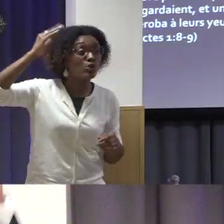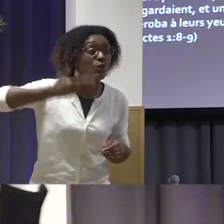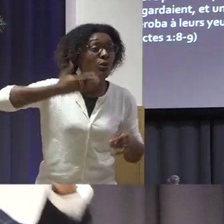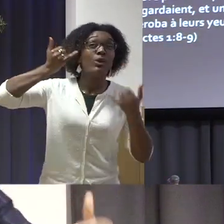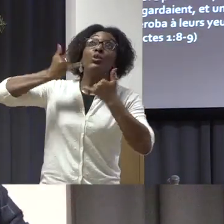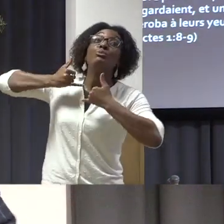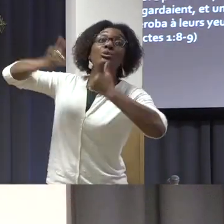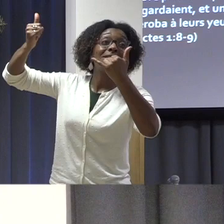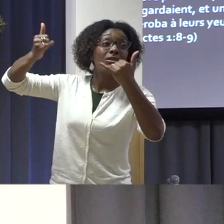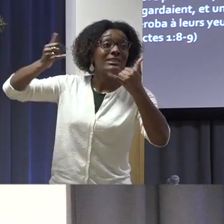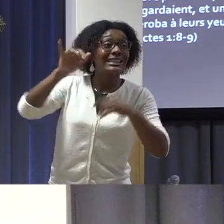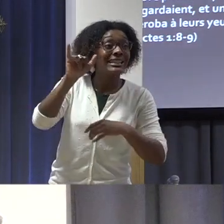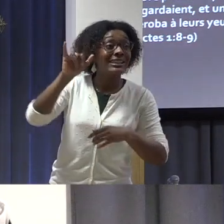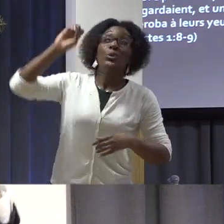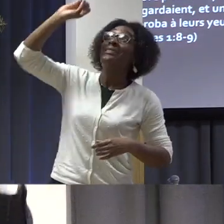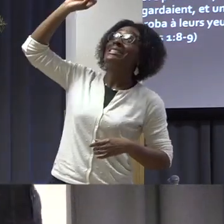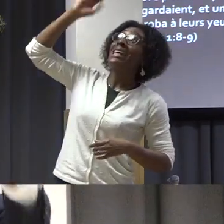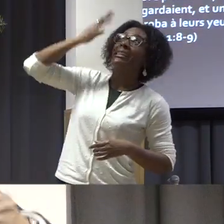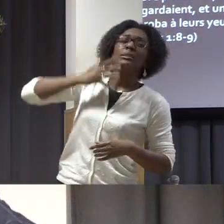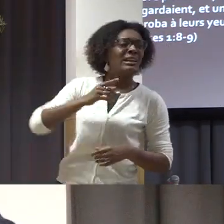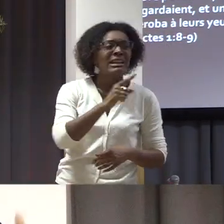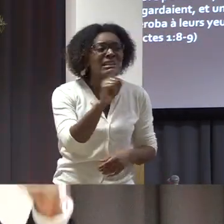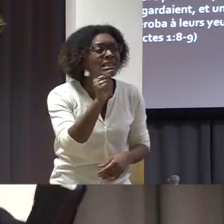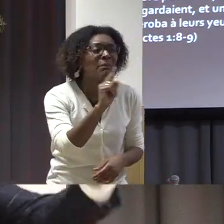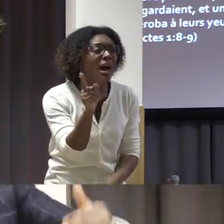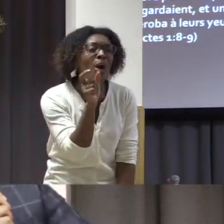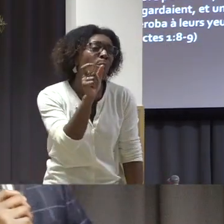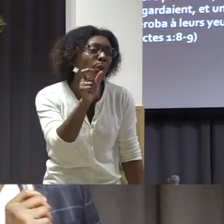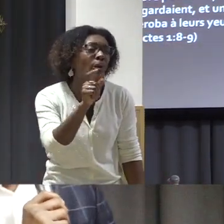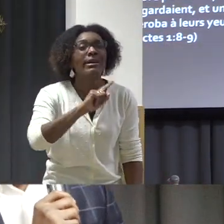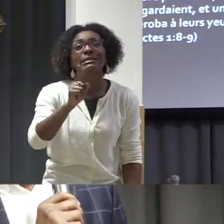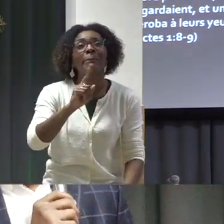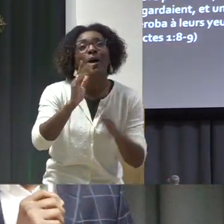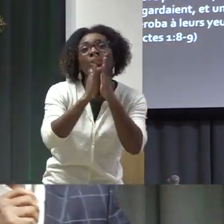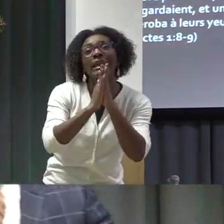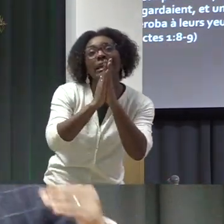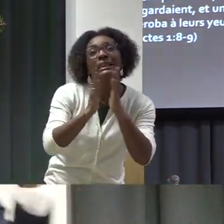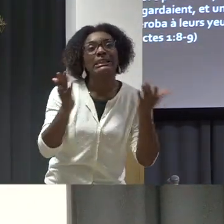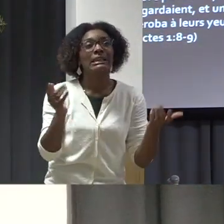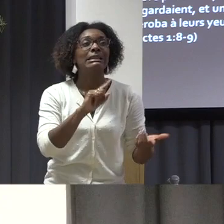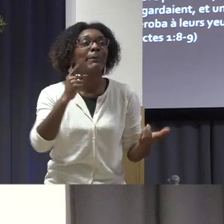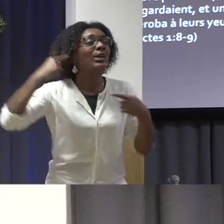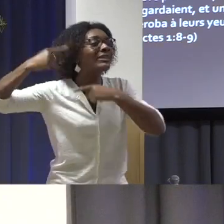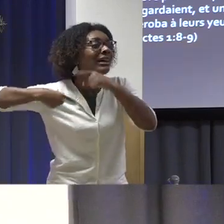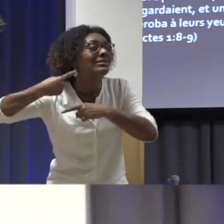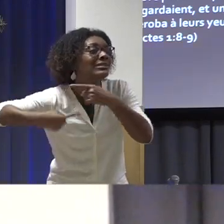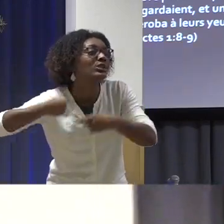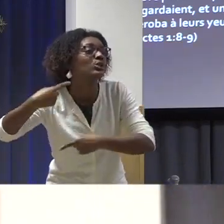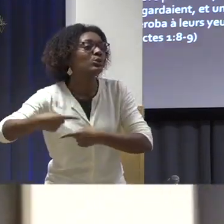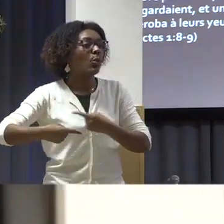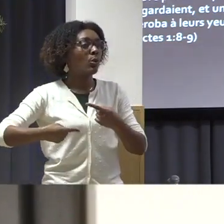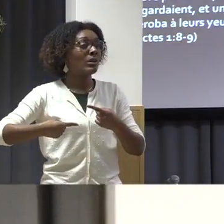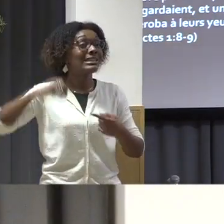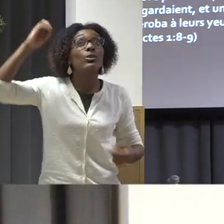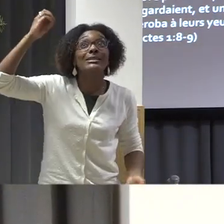saint-esprit c'est pas une doctrine ce pas une église c'est pas une tradition c'est le